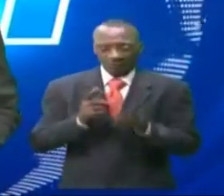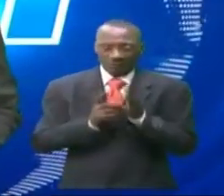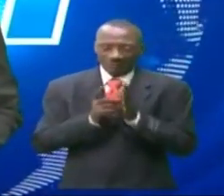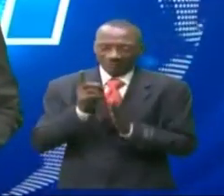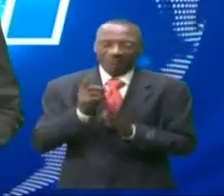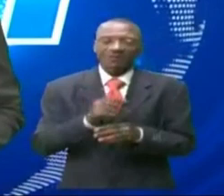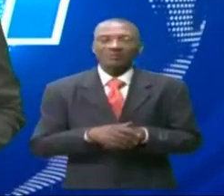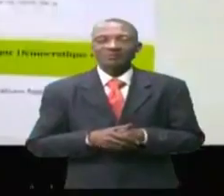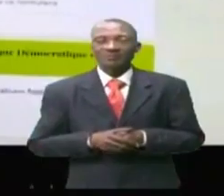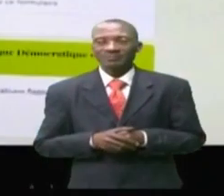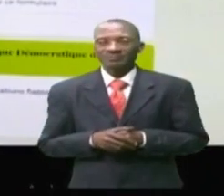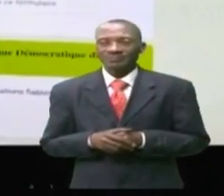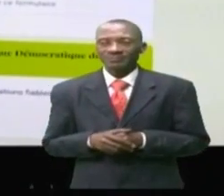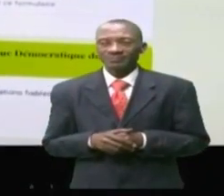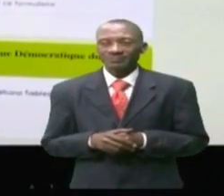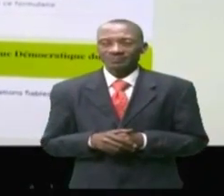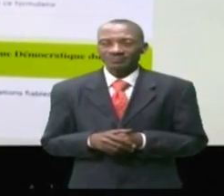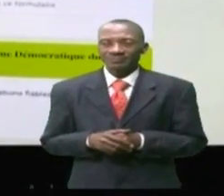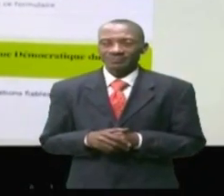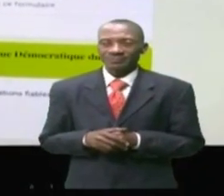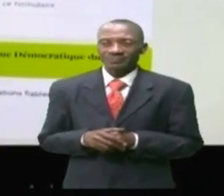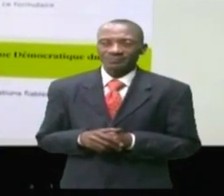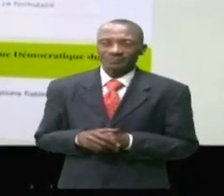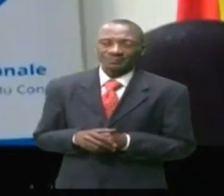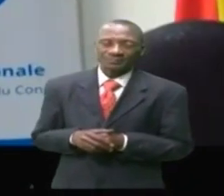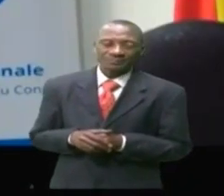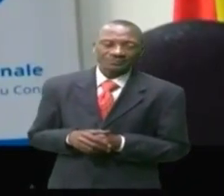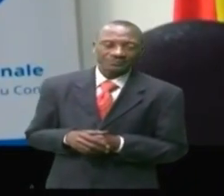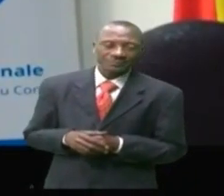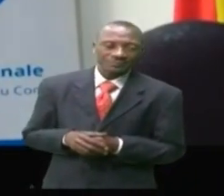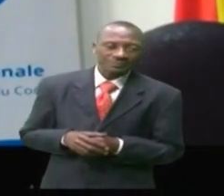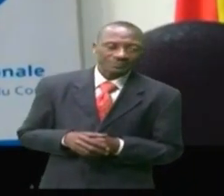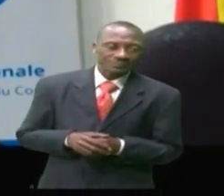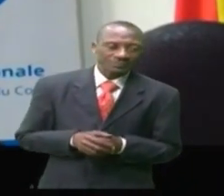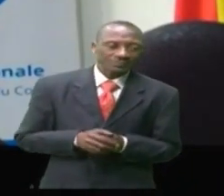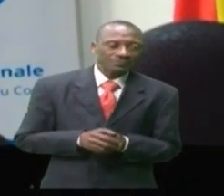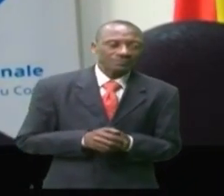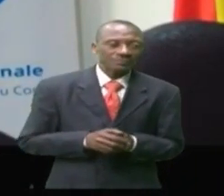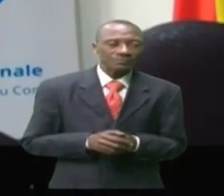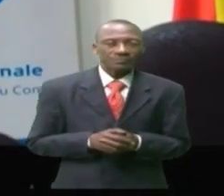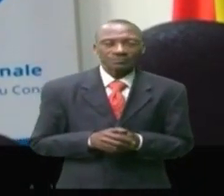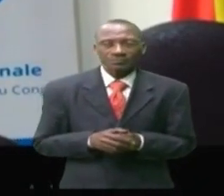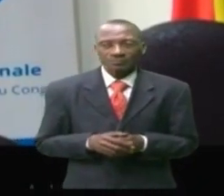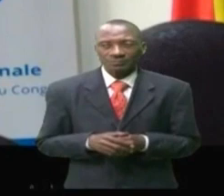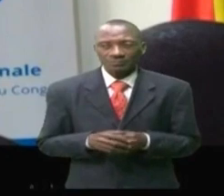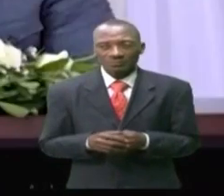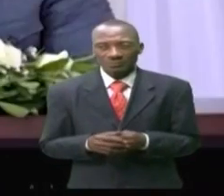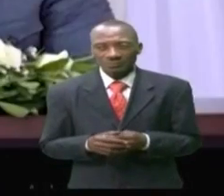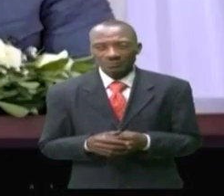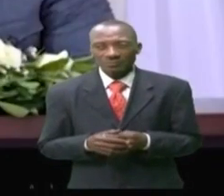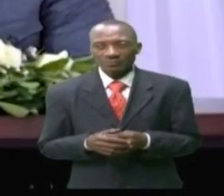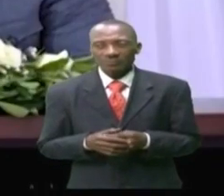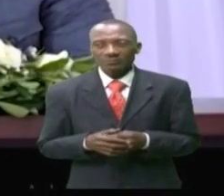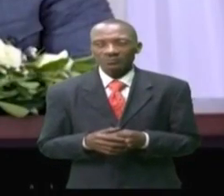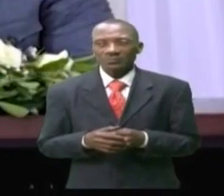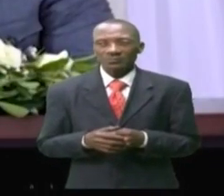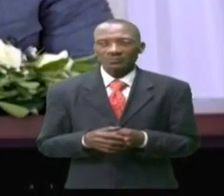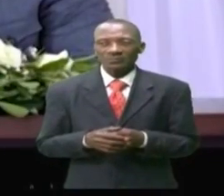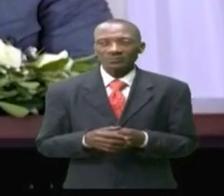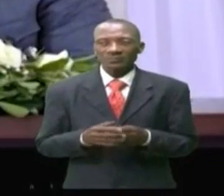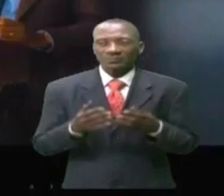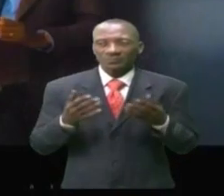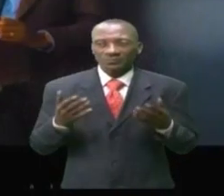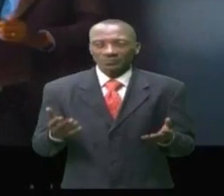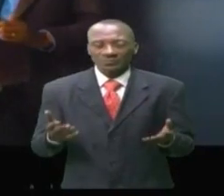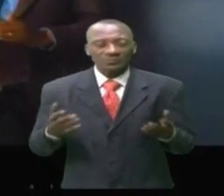Kenina. Sondage initié en prévision de la rencontre entre le président de la République, Félix-Antoine Tshisekedi, et